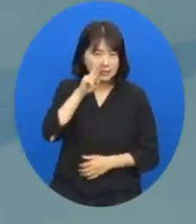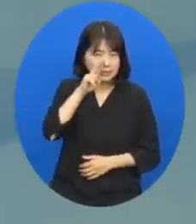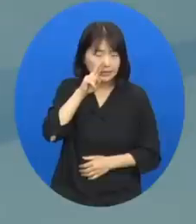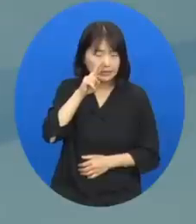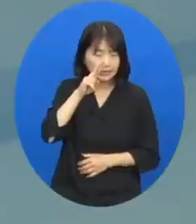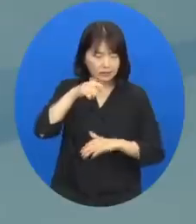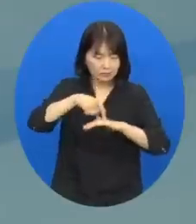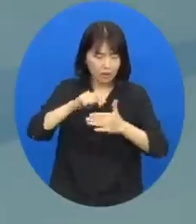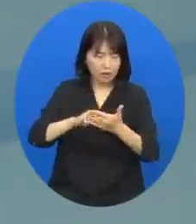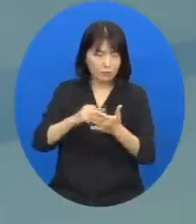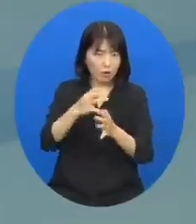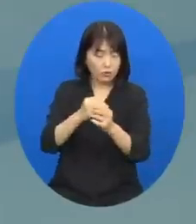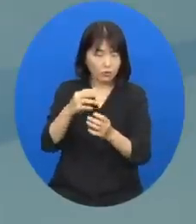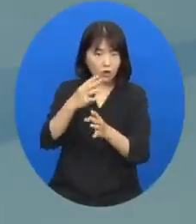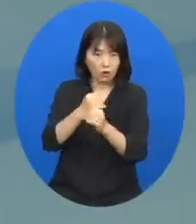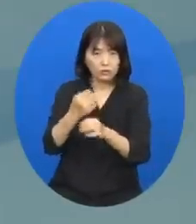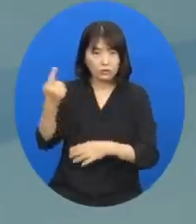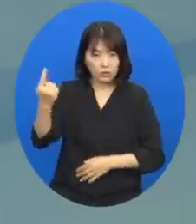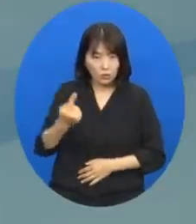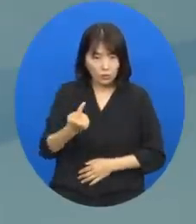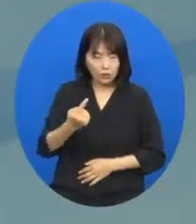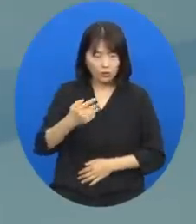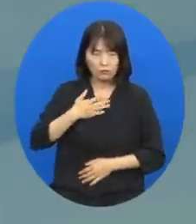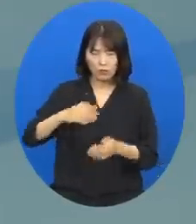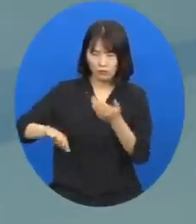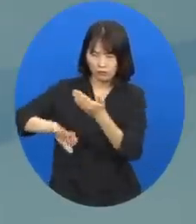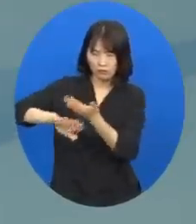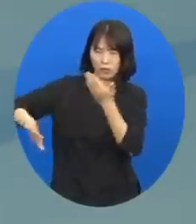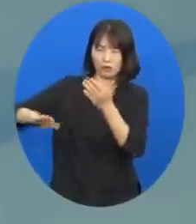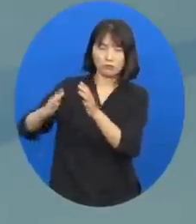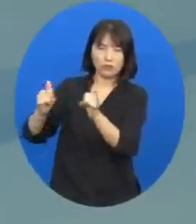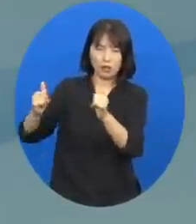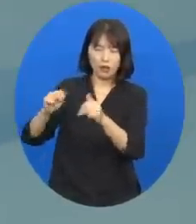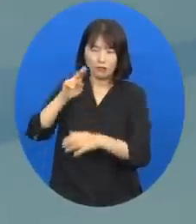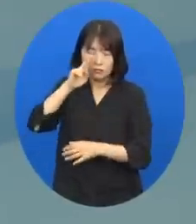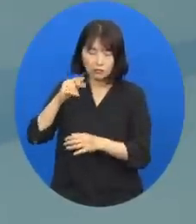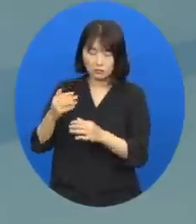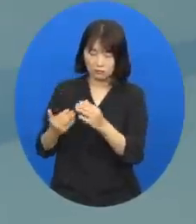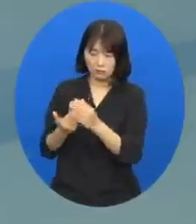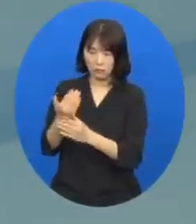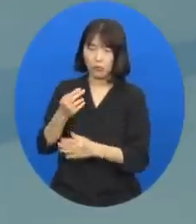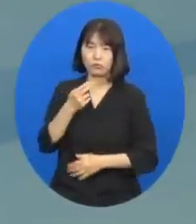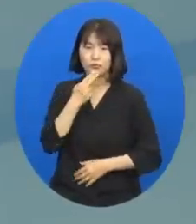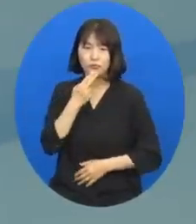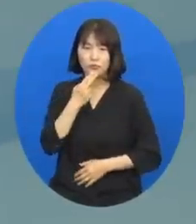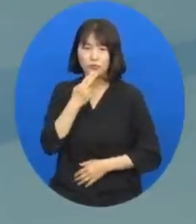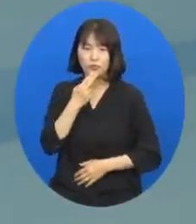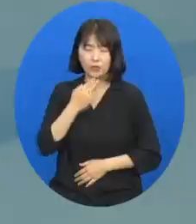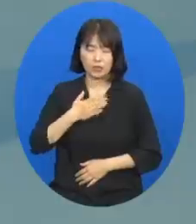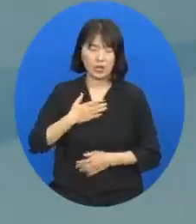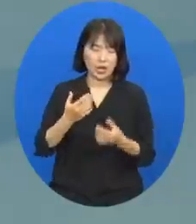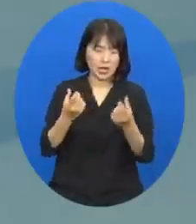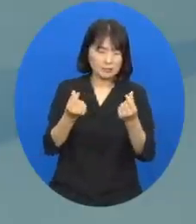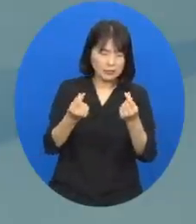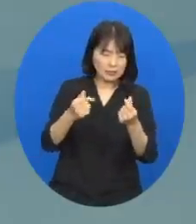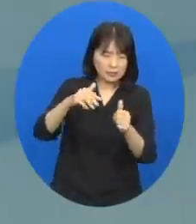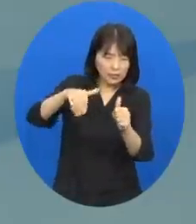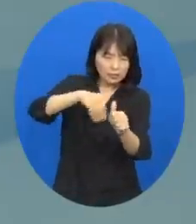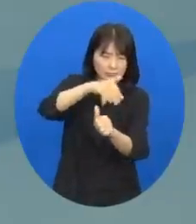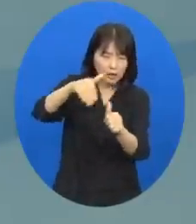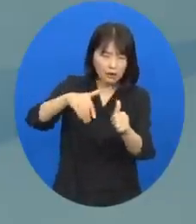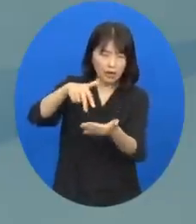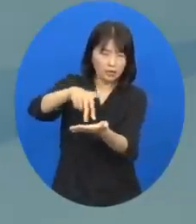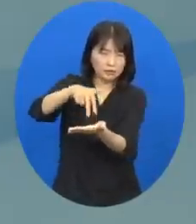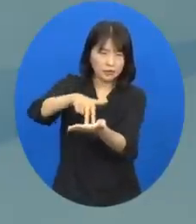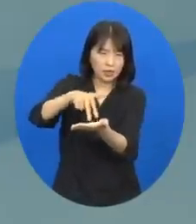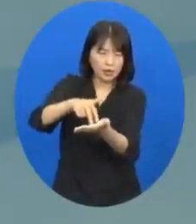나와 전혀 다른 사람에겐 시 기술 느끼지 않습니다 나와 비슷한 처지에 있는 사람들을 봤을 때 그들이 나보다 좀 더